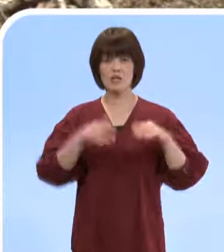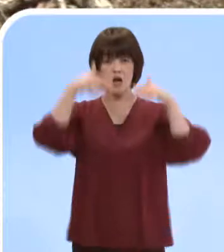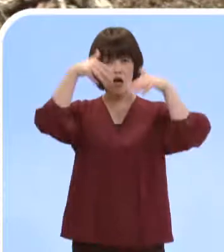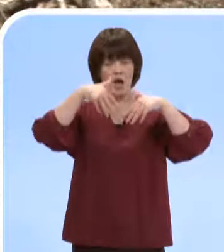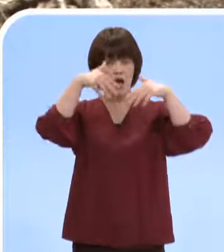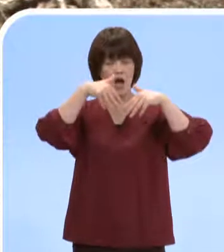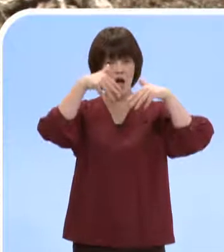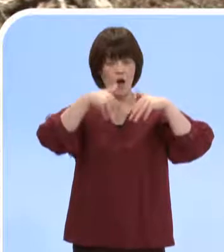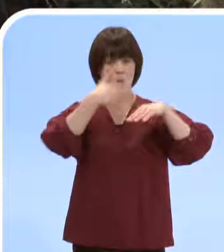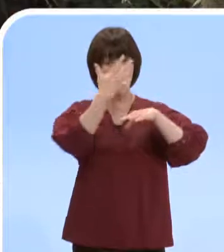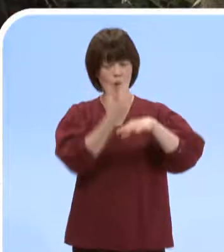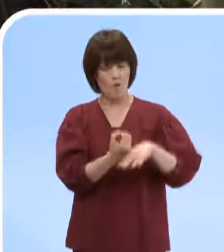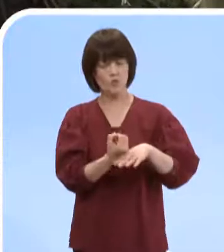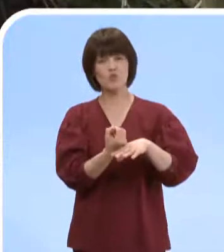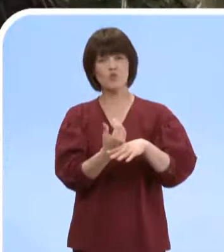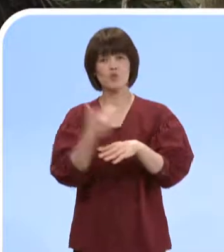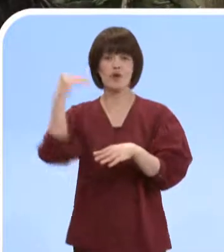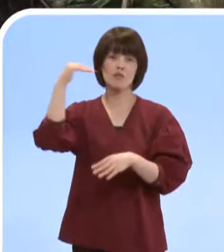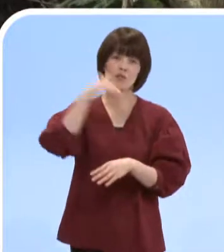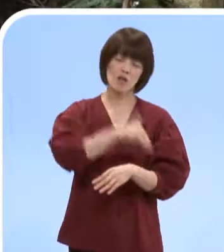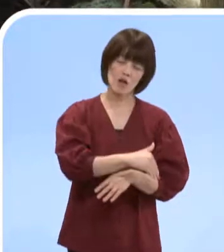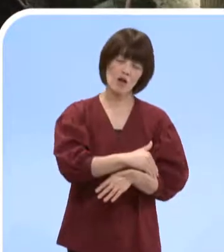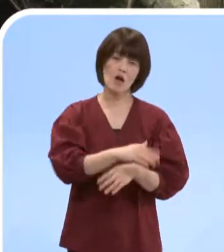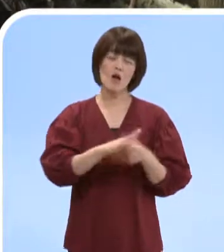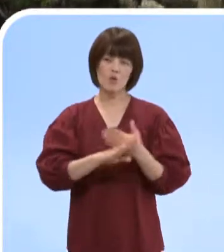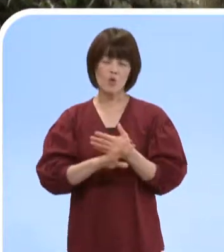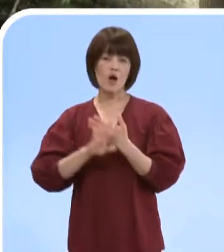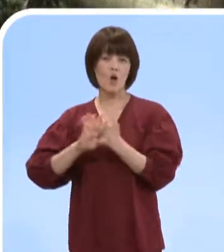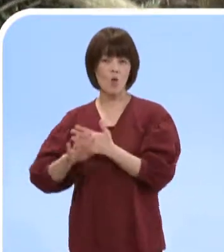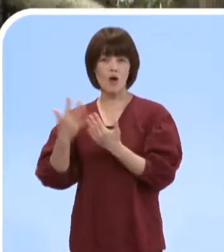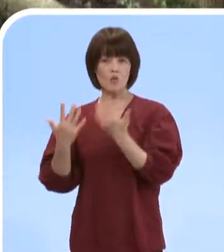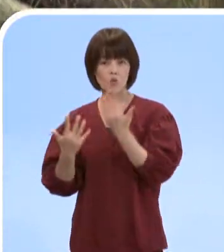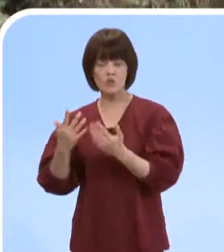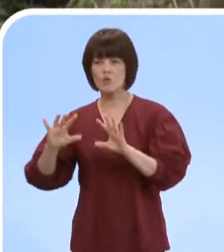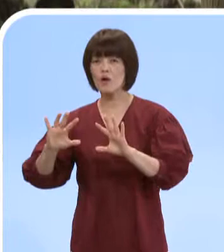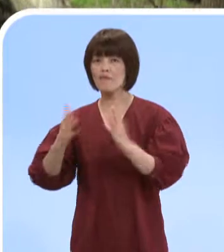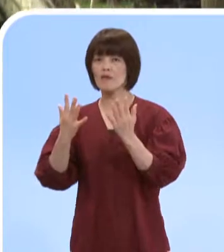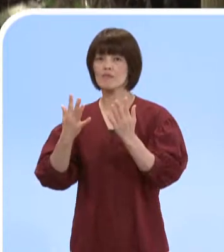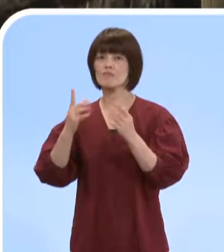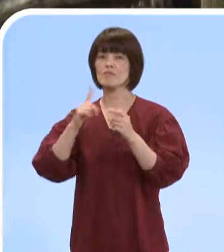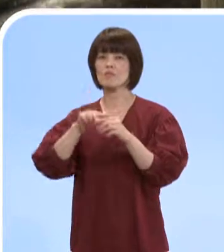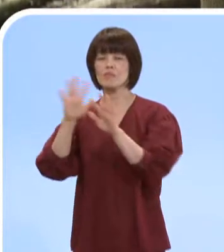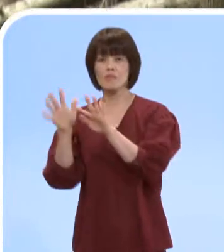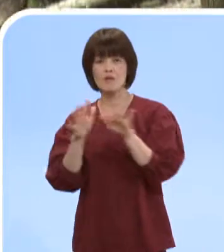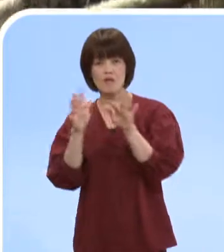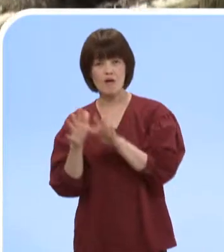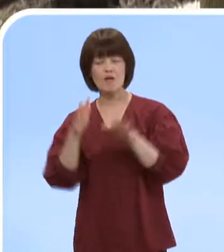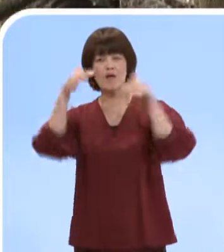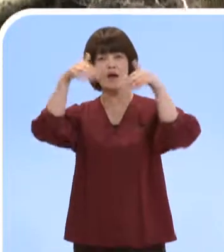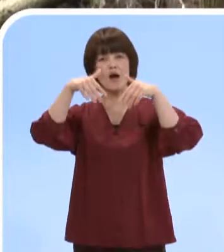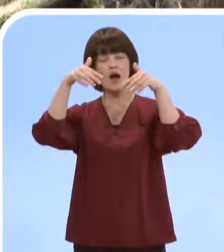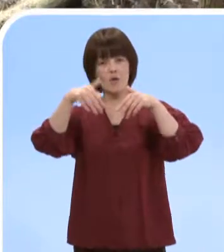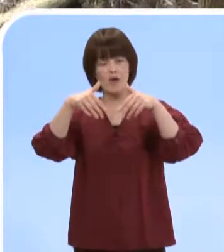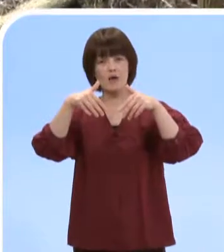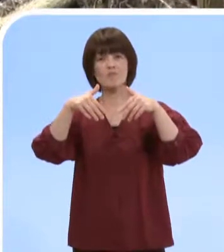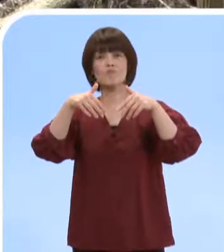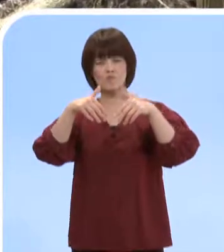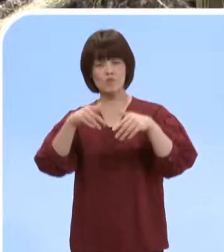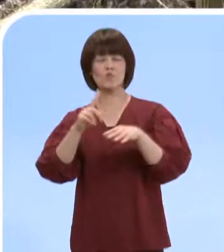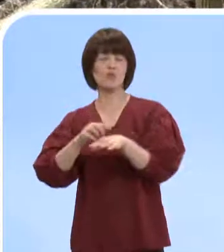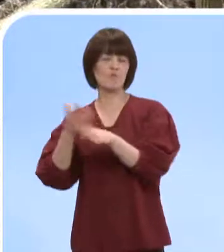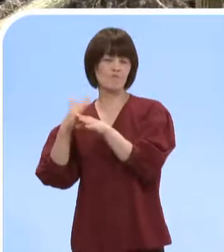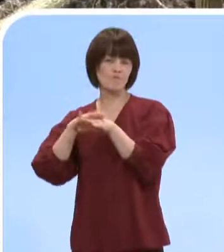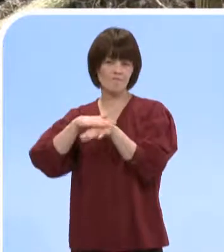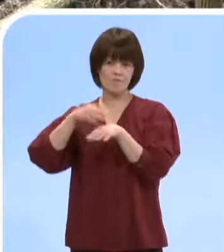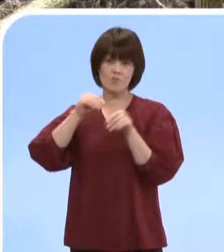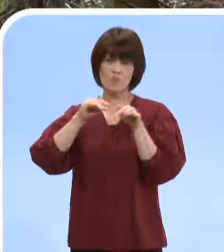水力が低下したり、いろんな木が生えてないがゆえに風が吹いたり雨が降ったりするともう表土が流